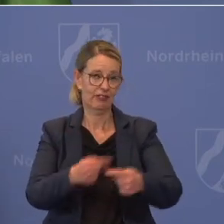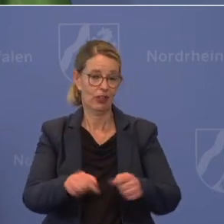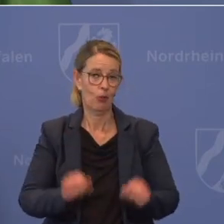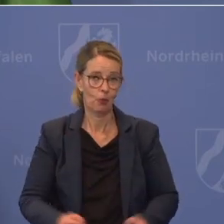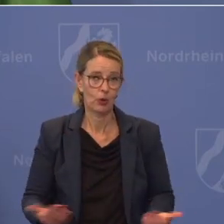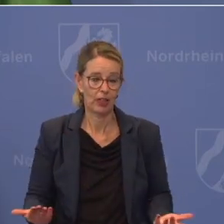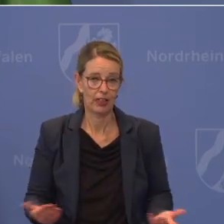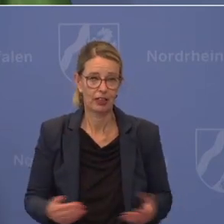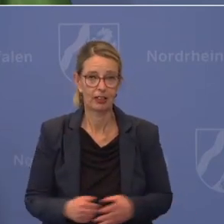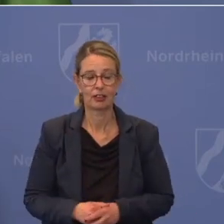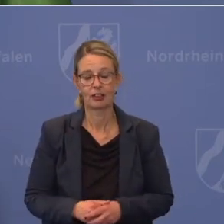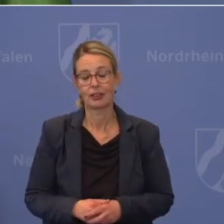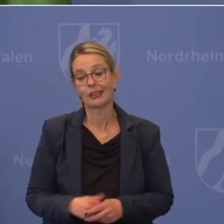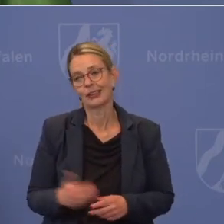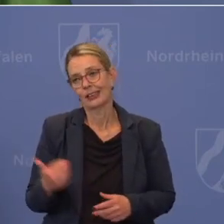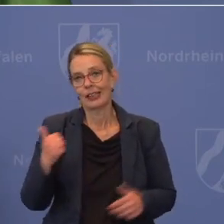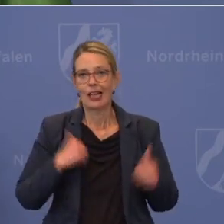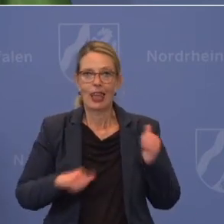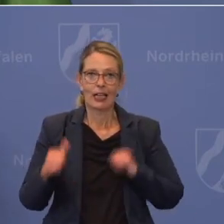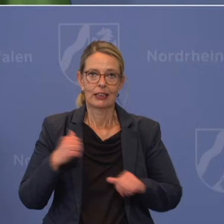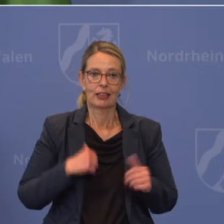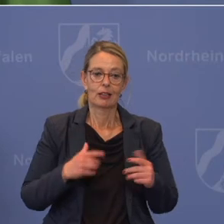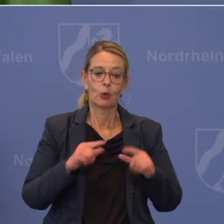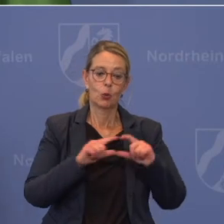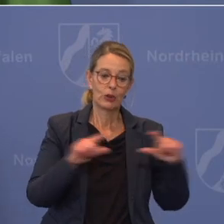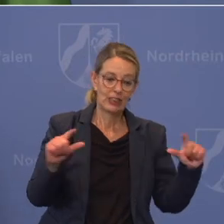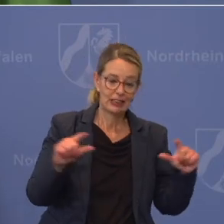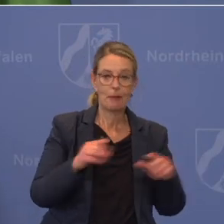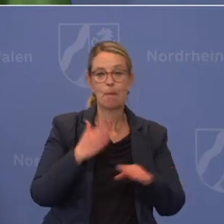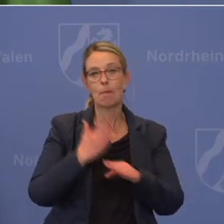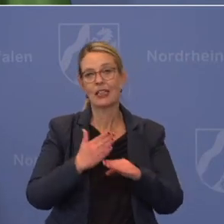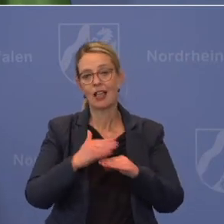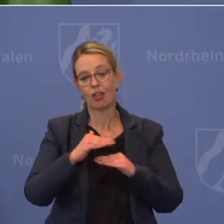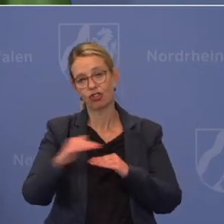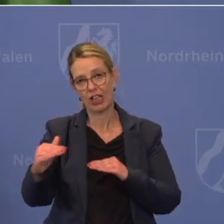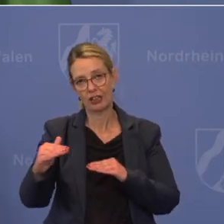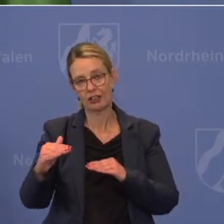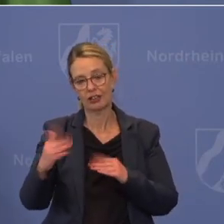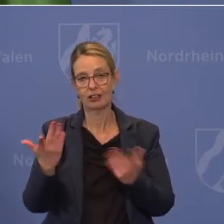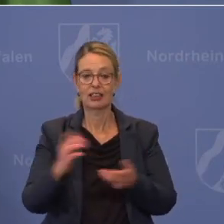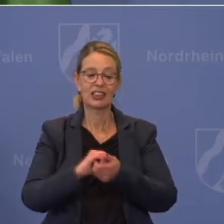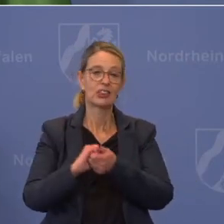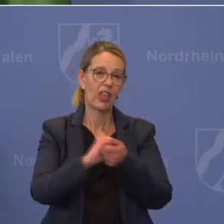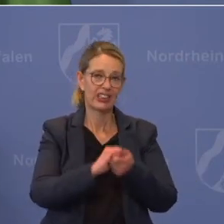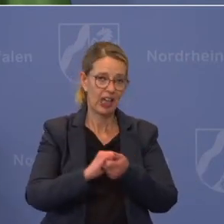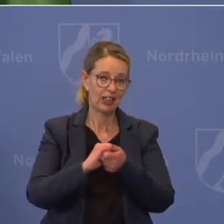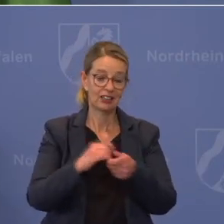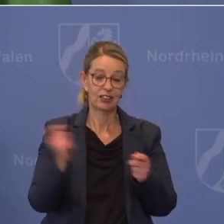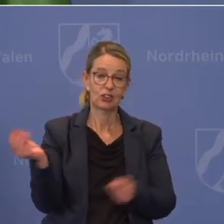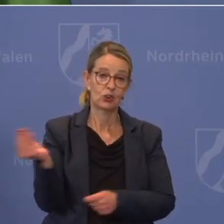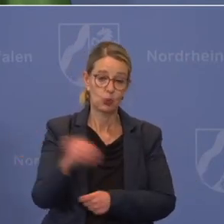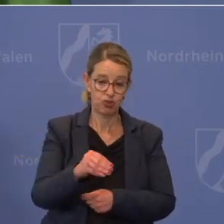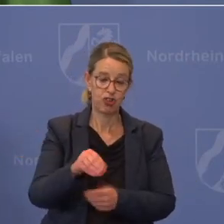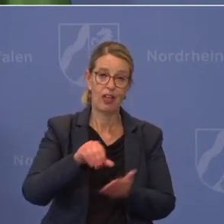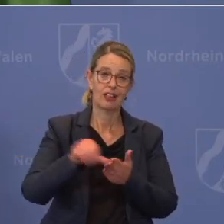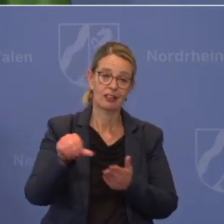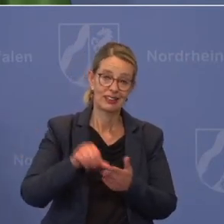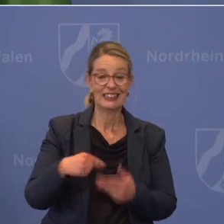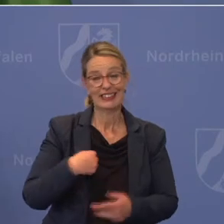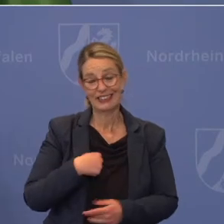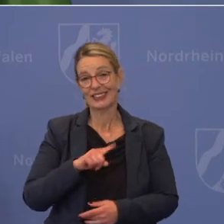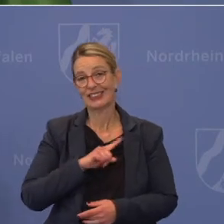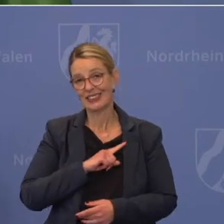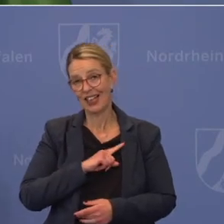Leider sollen gerade Unternehmen und Mittelständler weiterhin den Solidaritätszuschlag zahlen. Hier hätte ich mir